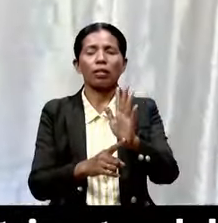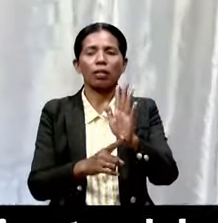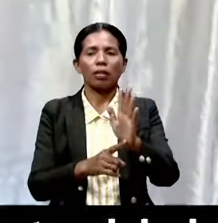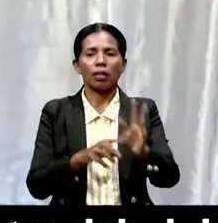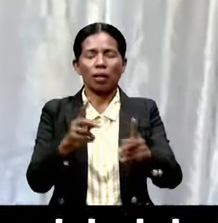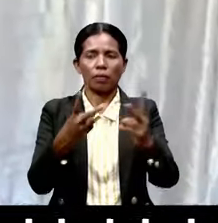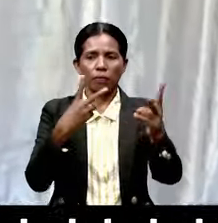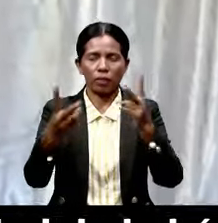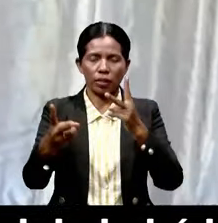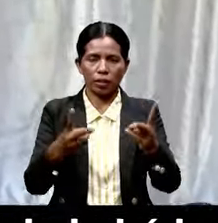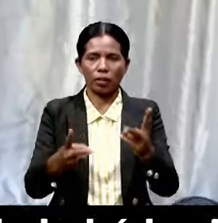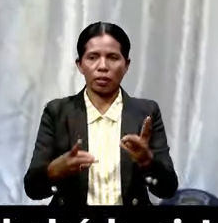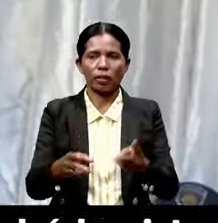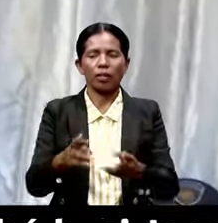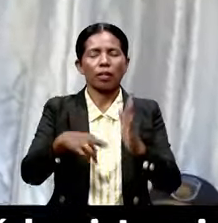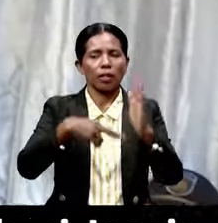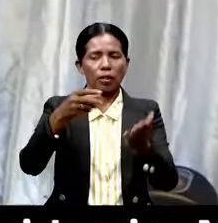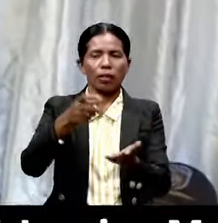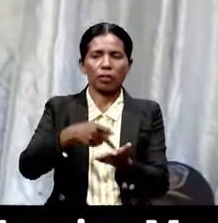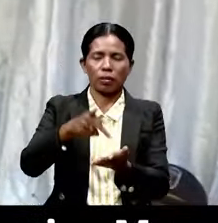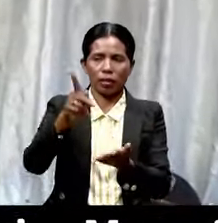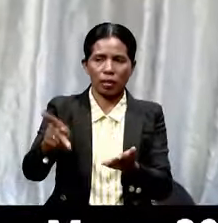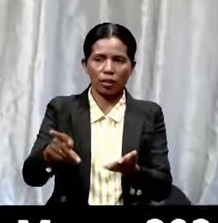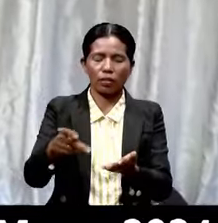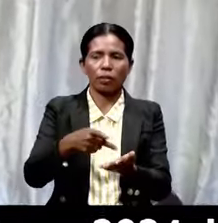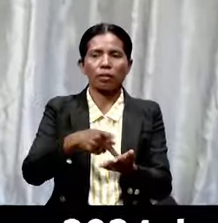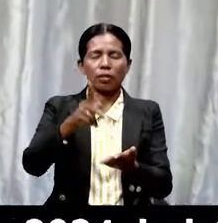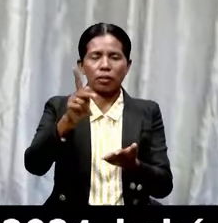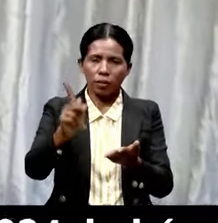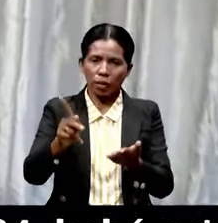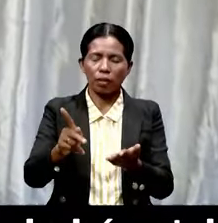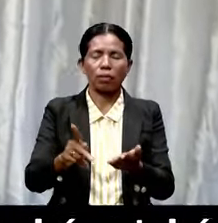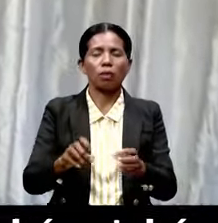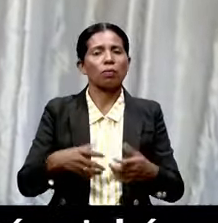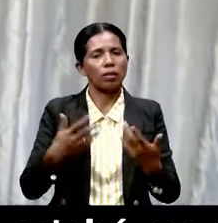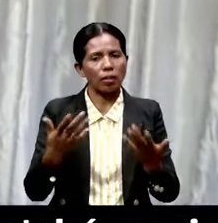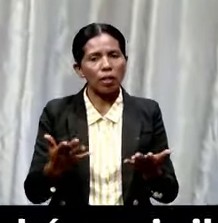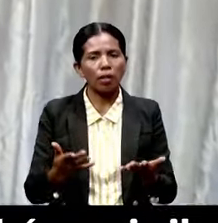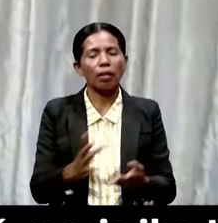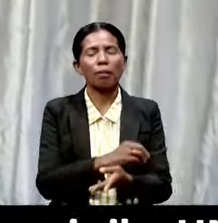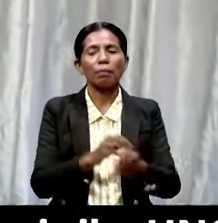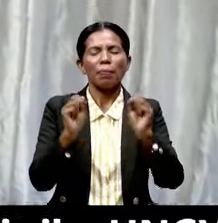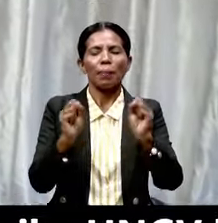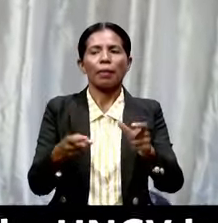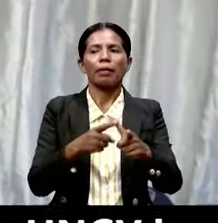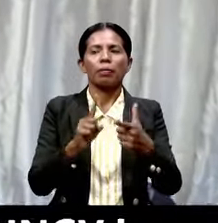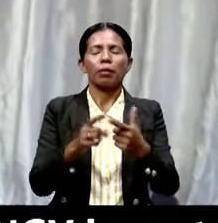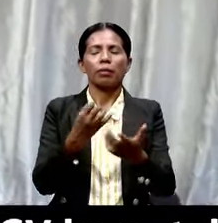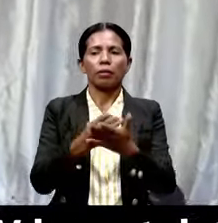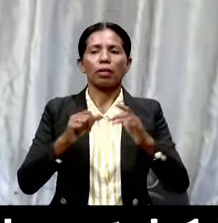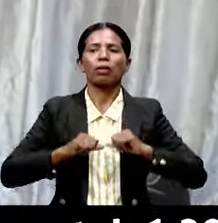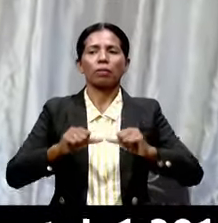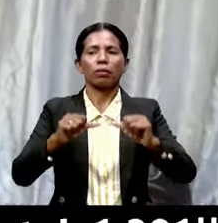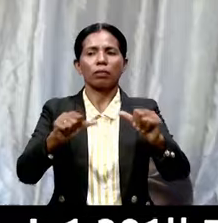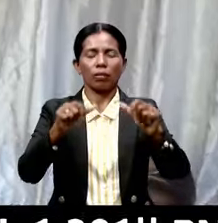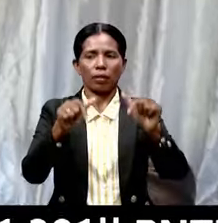mai visita kalau bor regra seperti depois mai selu pasa ka musa ka halu insya Para depois ver a continuação e a continuidade